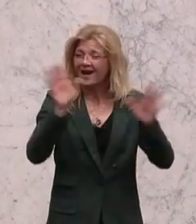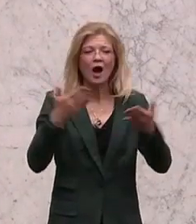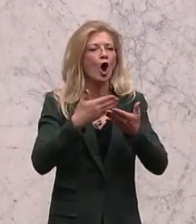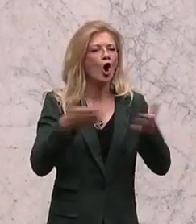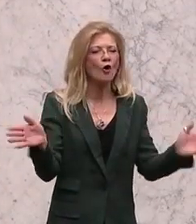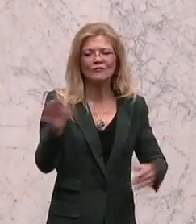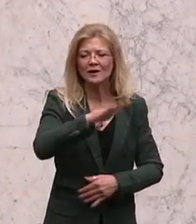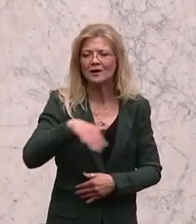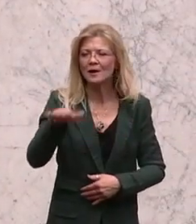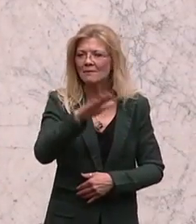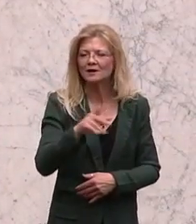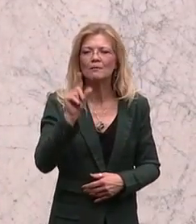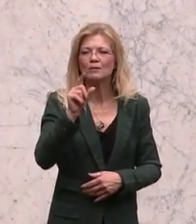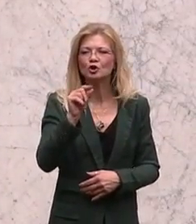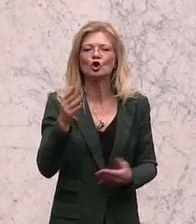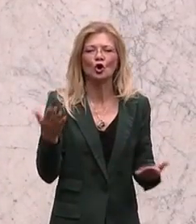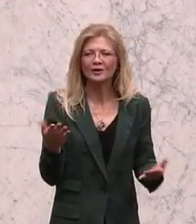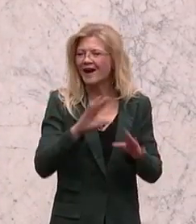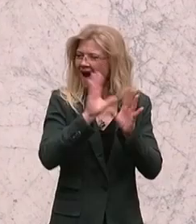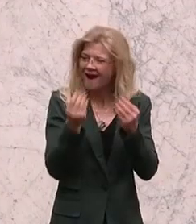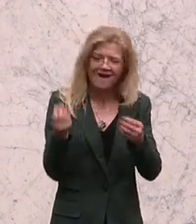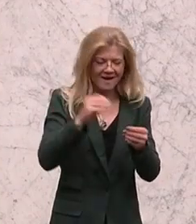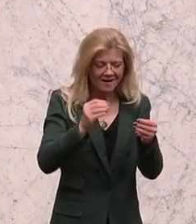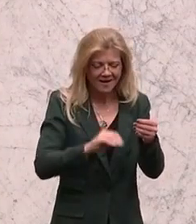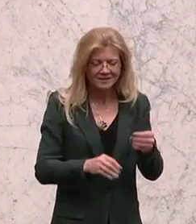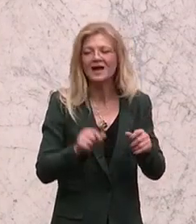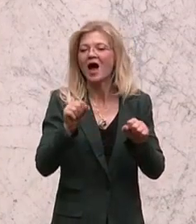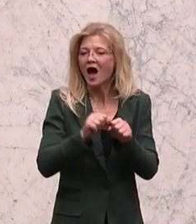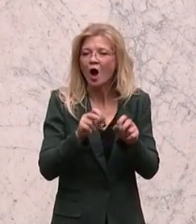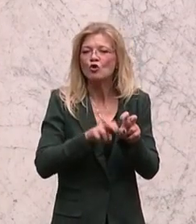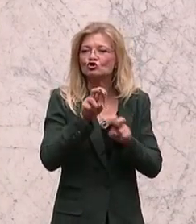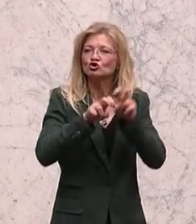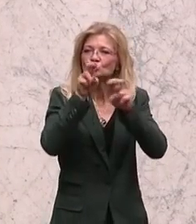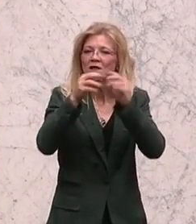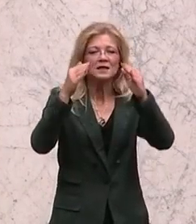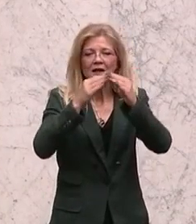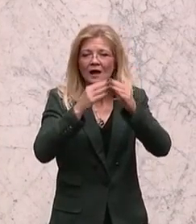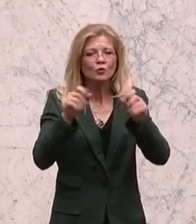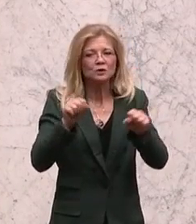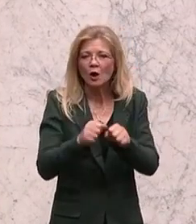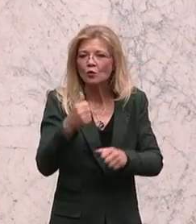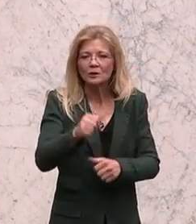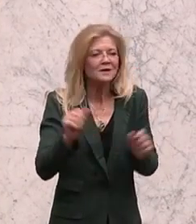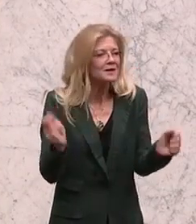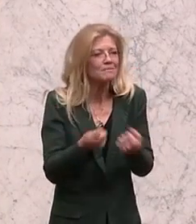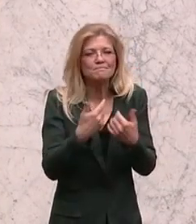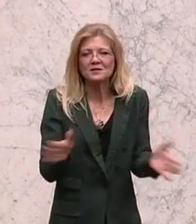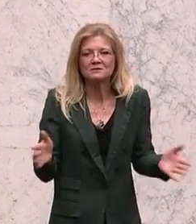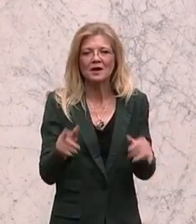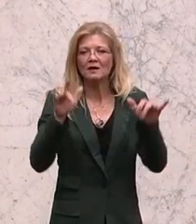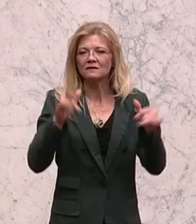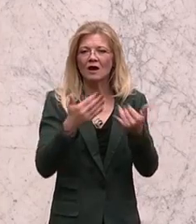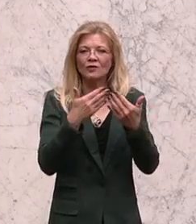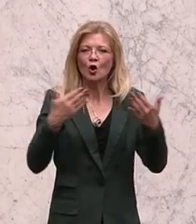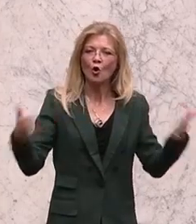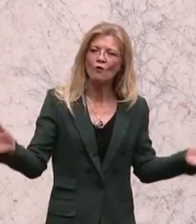das Stiegenhaus ist als öffentlicher Raum nun dabei. Es gibt keinen öffentlichen Raum mehr. Überall, wo eine öffentliche